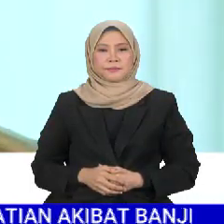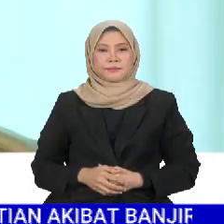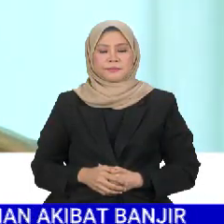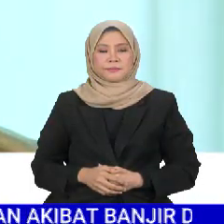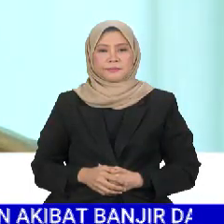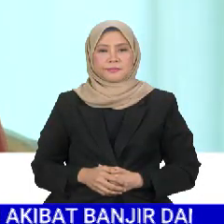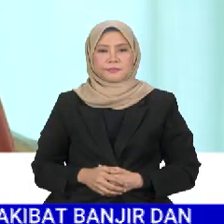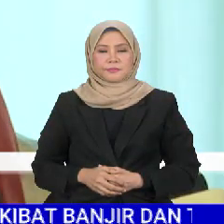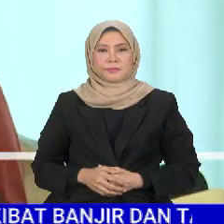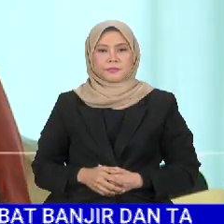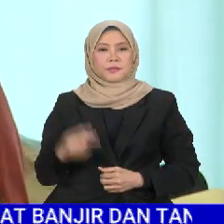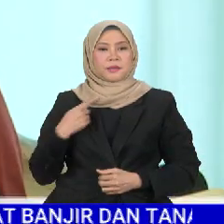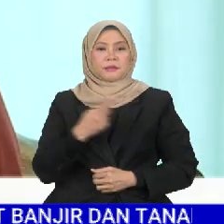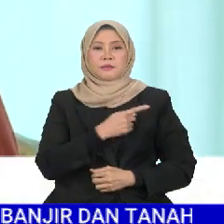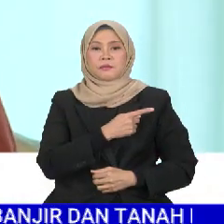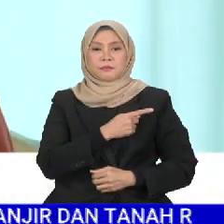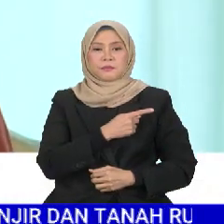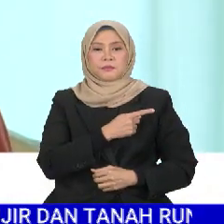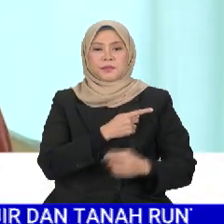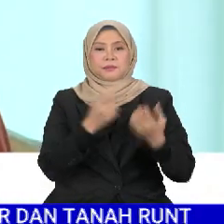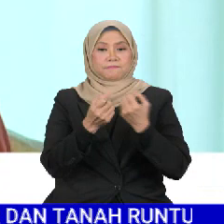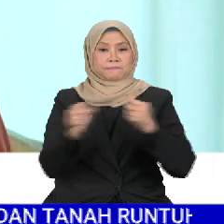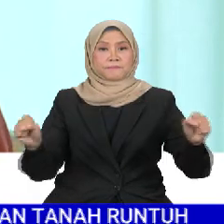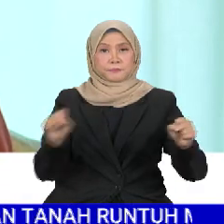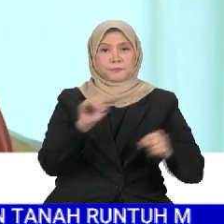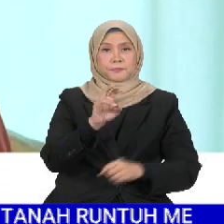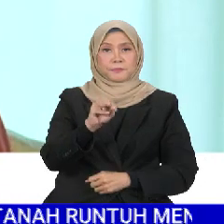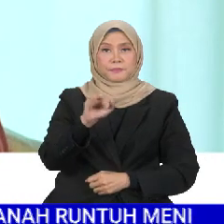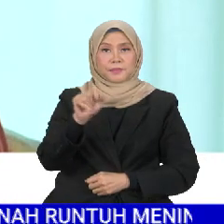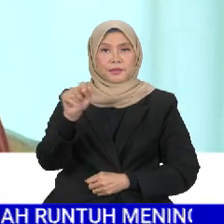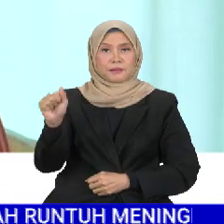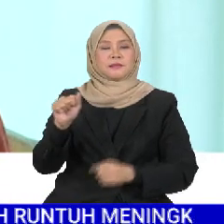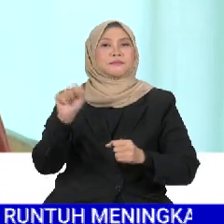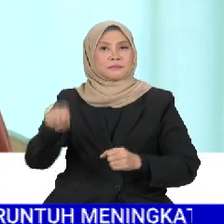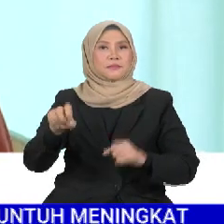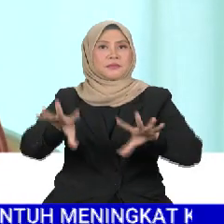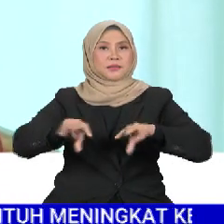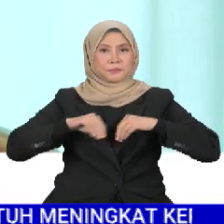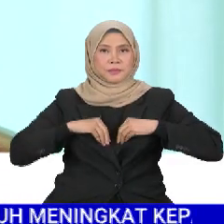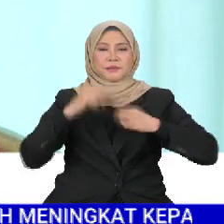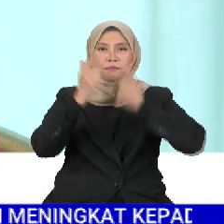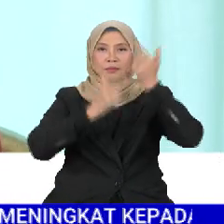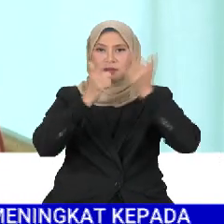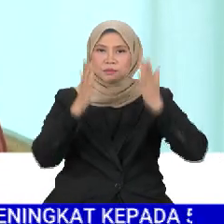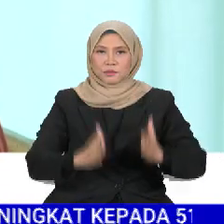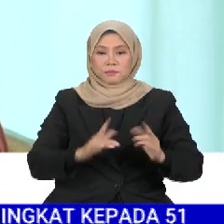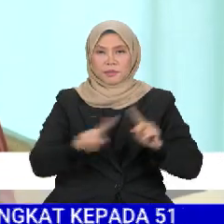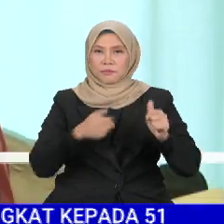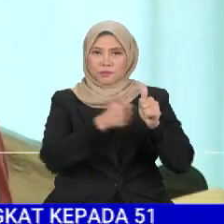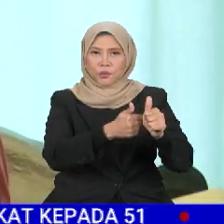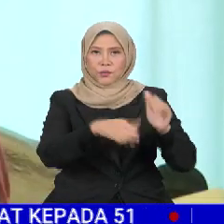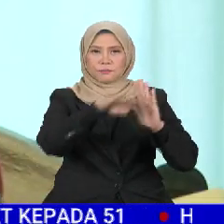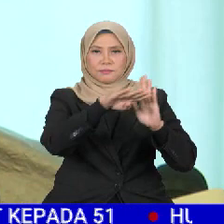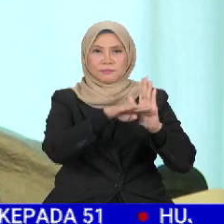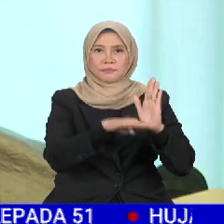Jadi kami pihak MITA, kami bersedia menerima pelancong-pelancong tapi dengan adanya SOP-SOP tertentu,